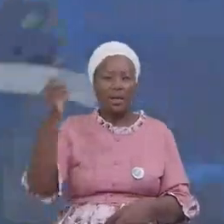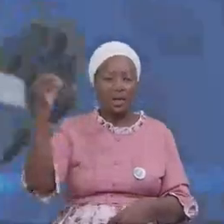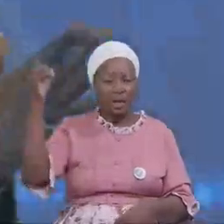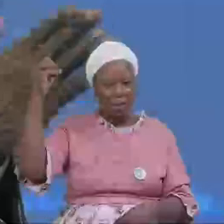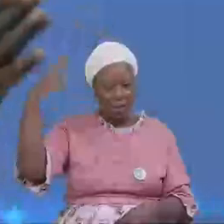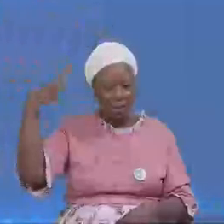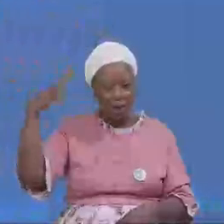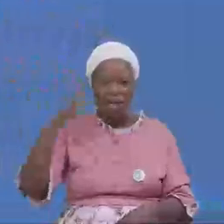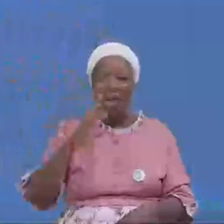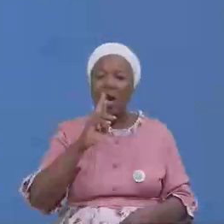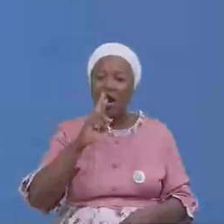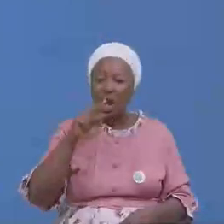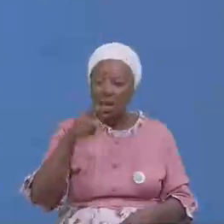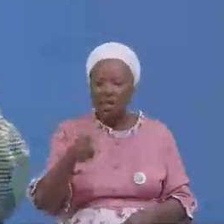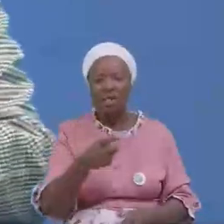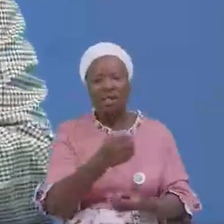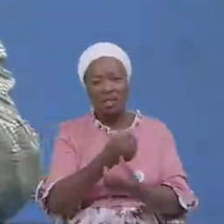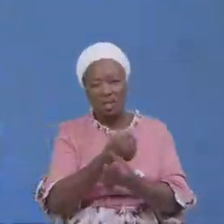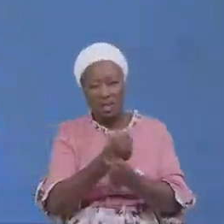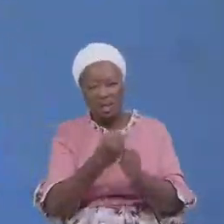C'est par la grâce que vous êtes sauvés.